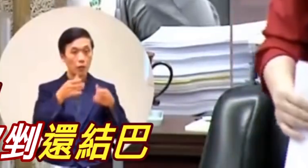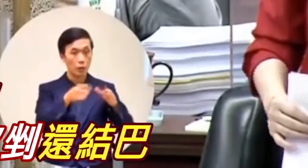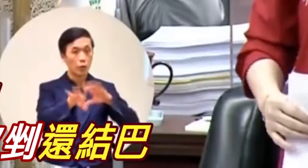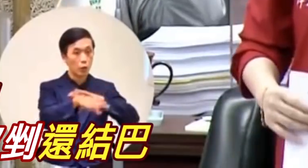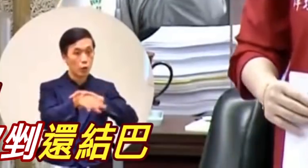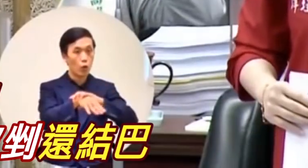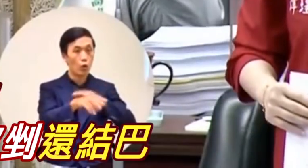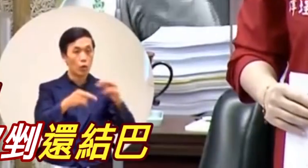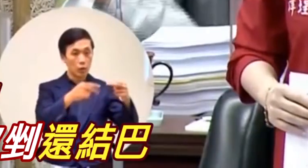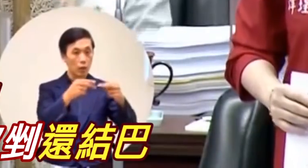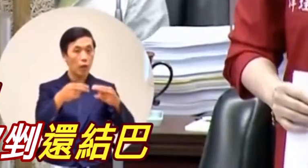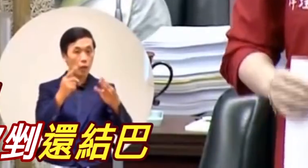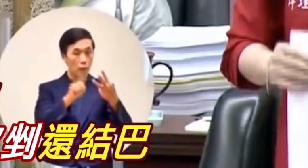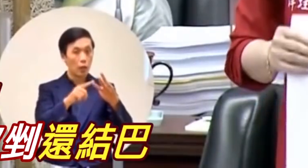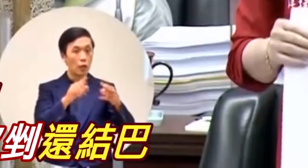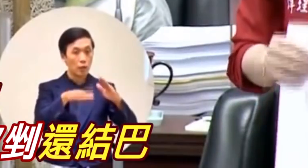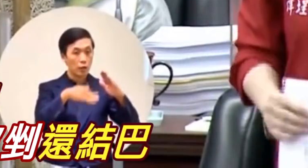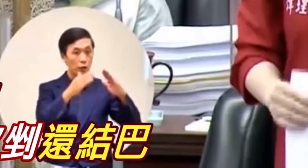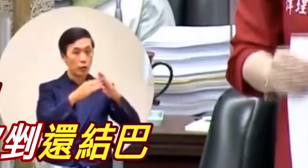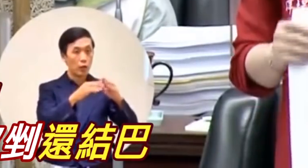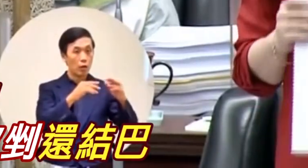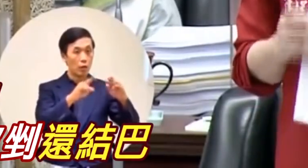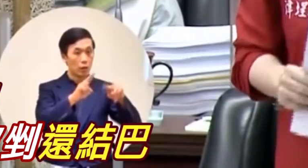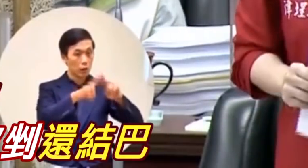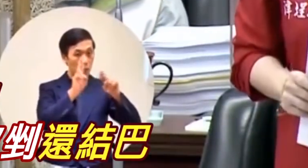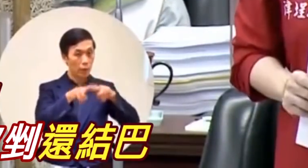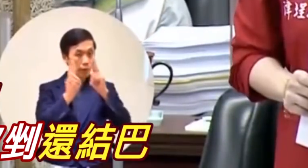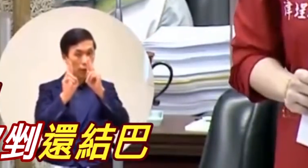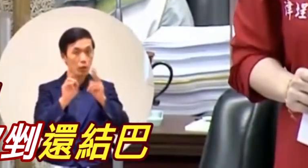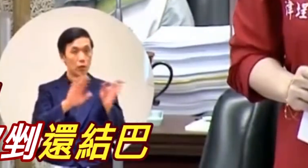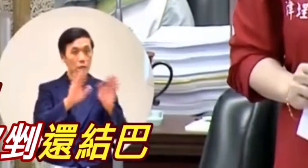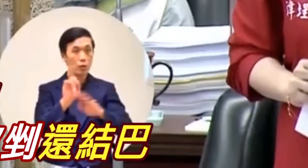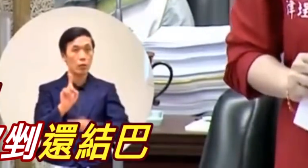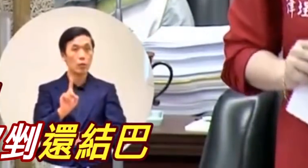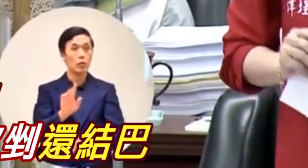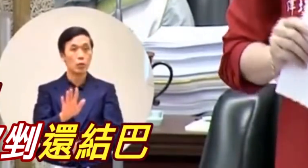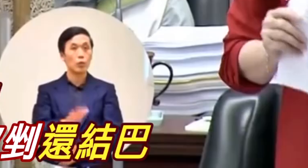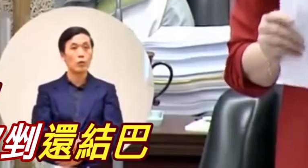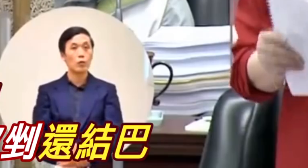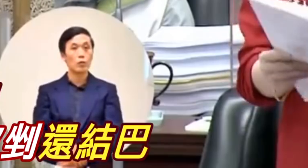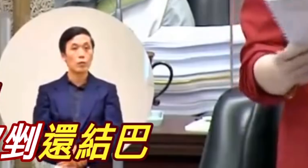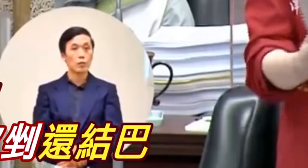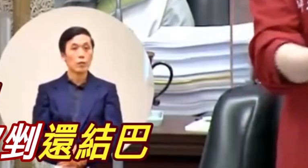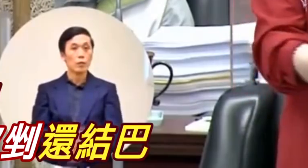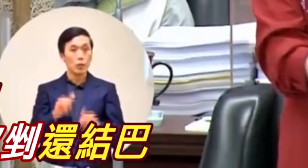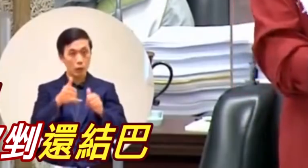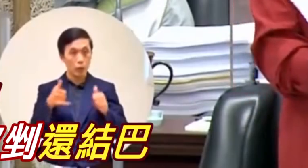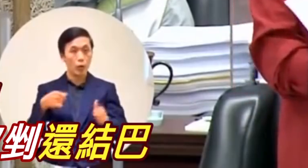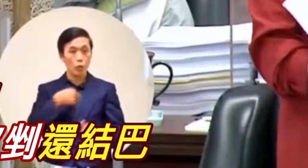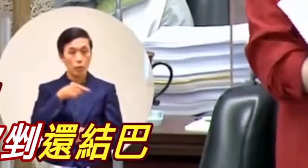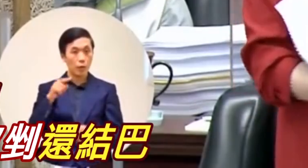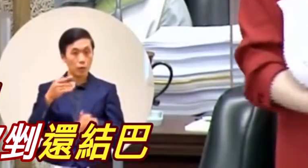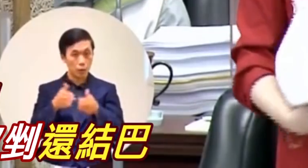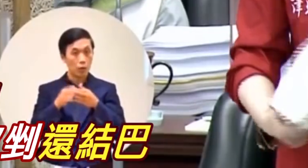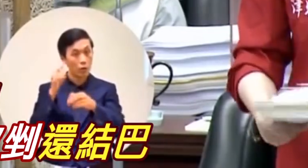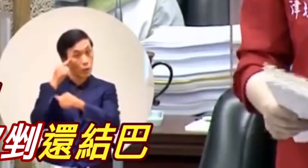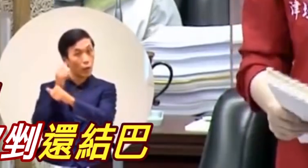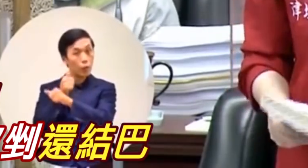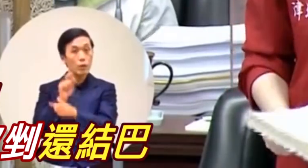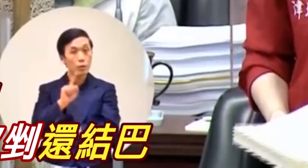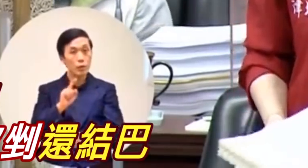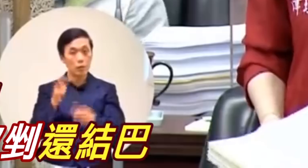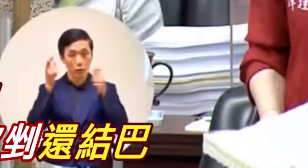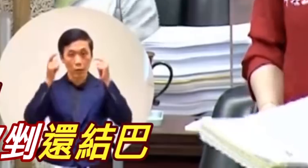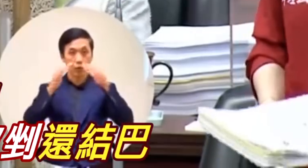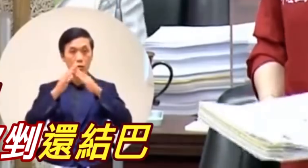有一些是校园开放的部分，加起来。不是，议员，我们要考虑到我们高雄市的